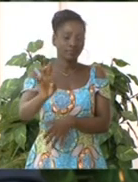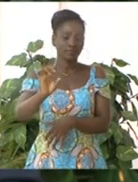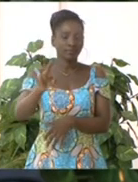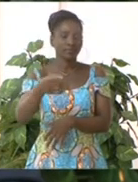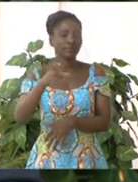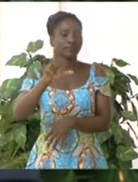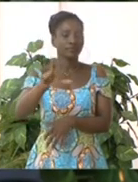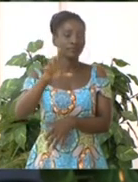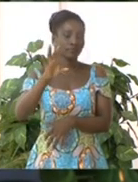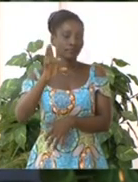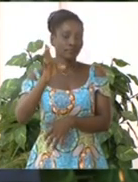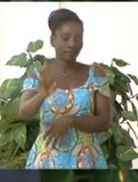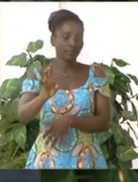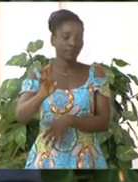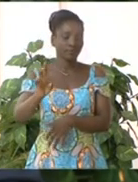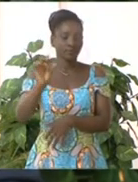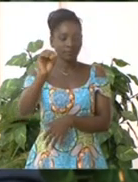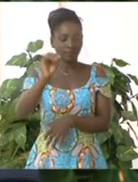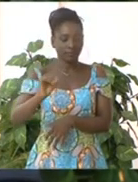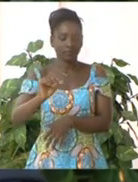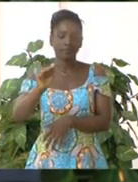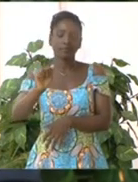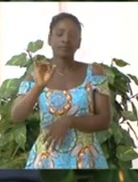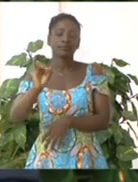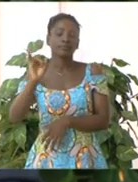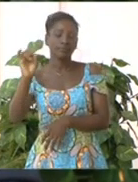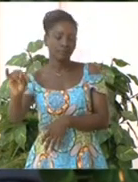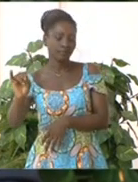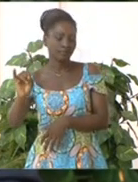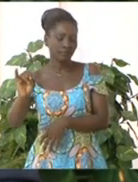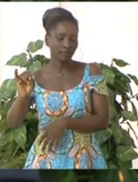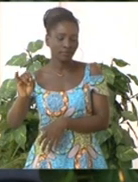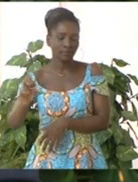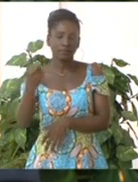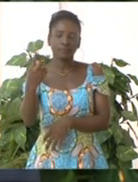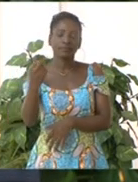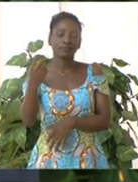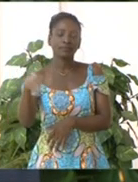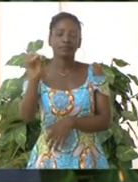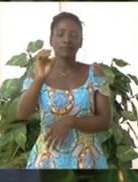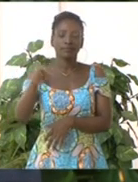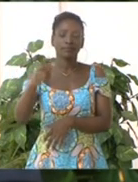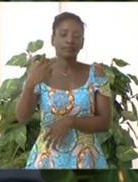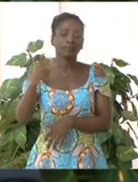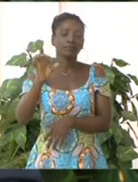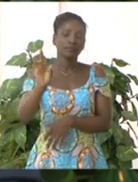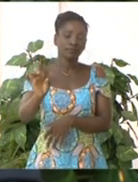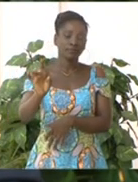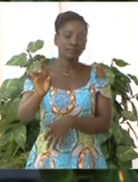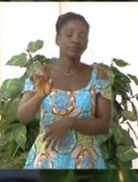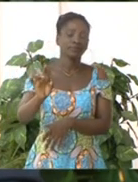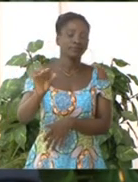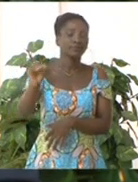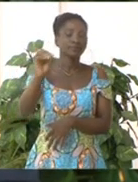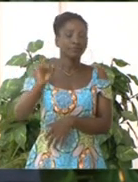affi n'guessan pascal 12 soit 0,38 pour ça veut dire